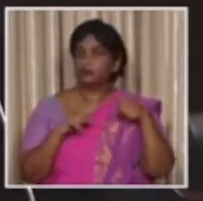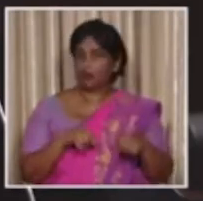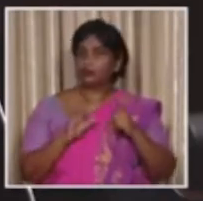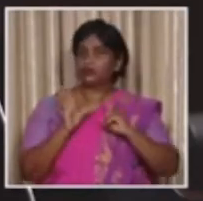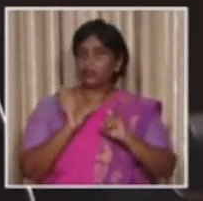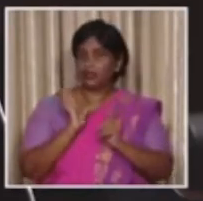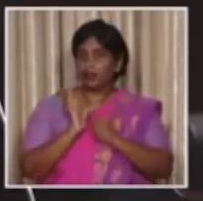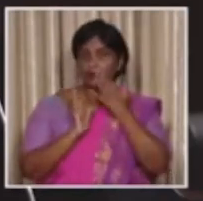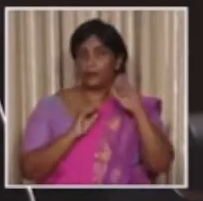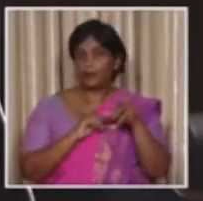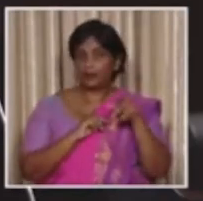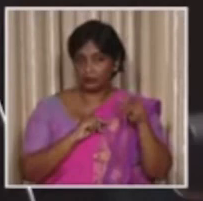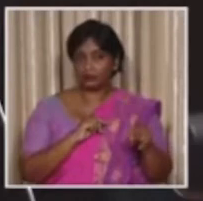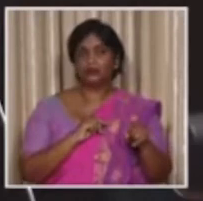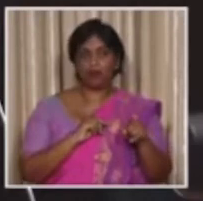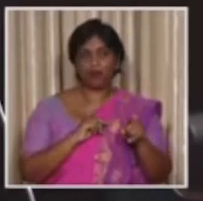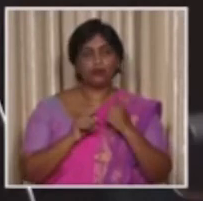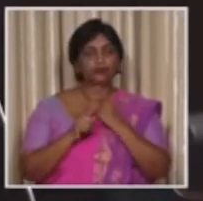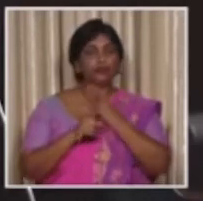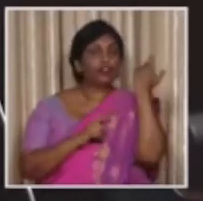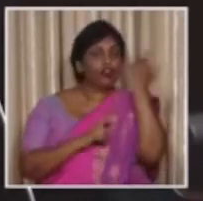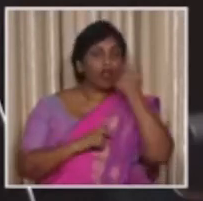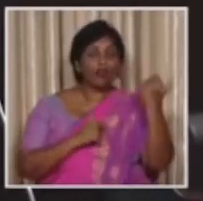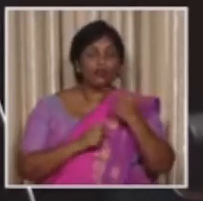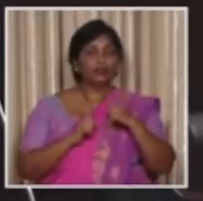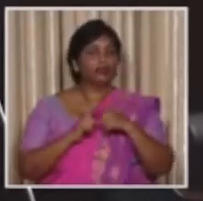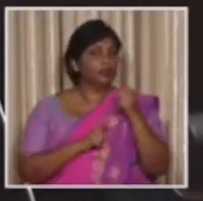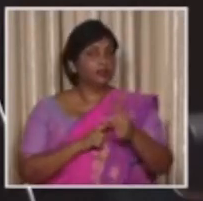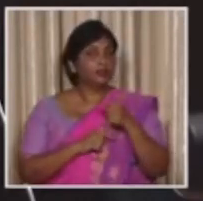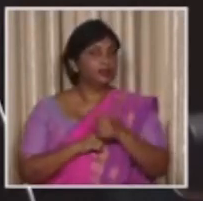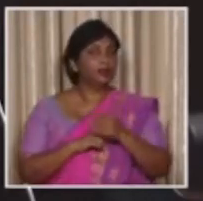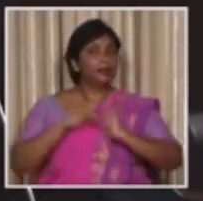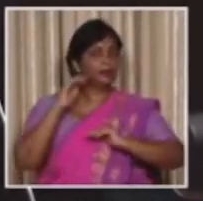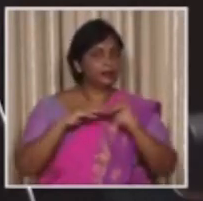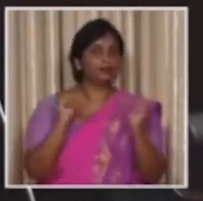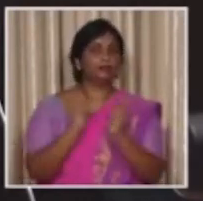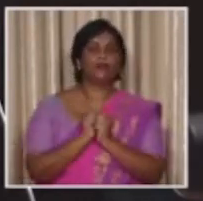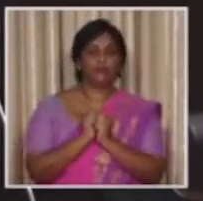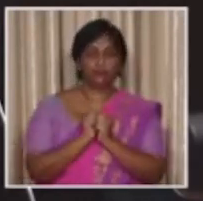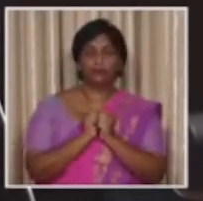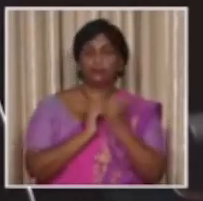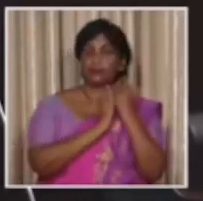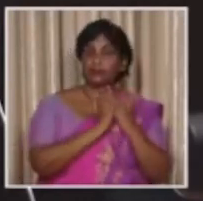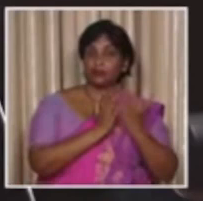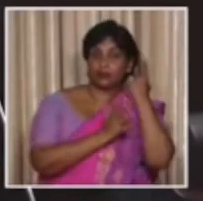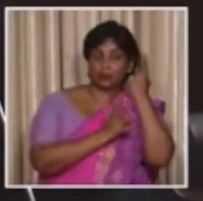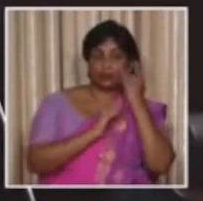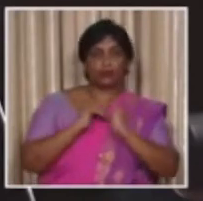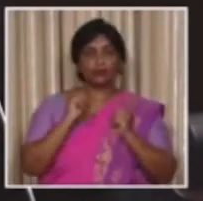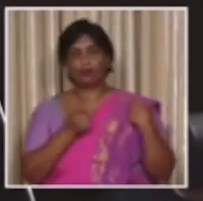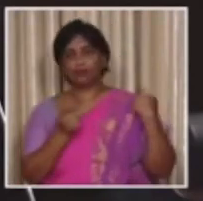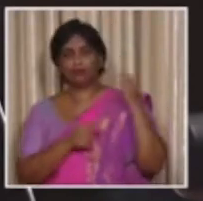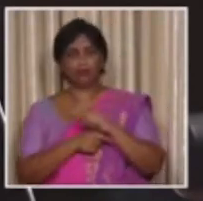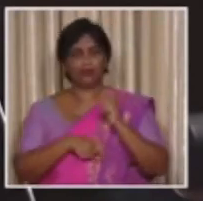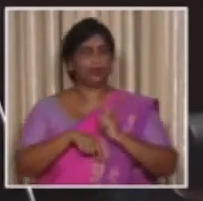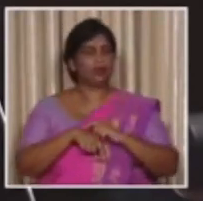උසස් පෙළ පන්තිය කරන්නේ සෛද්ධාන්තික දැනුම හොයායම. ඉංජිනේරු විද්‍යාව කරන්නේ ප්‍රායෝගික එක. ඒතර සෛද්ධාන්තික දැනුම වලින් ප්‍රායෝගිකත්වයට යන